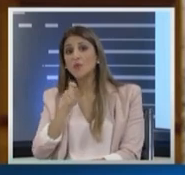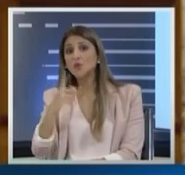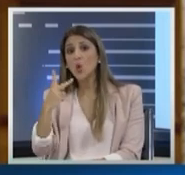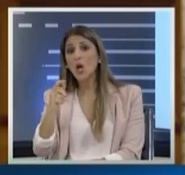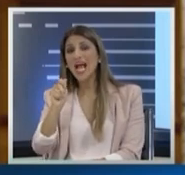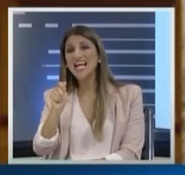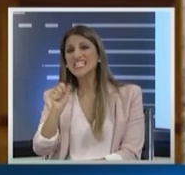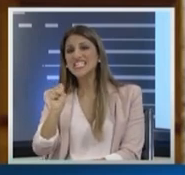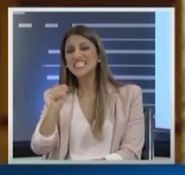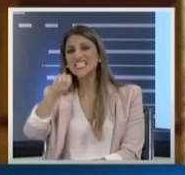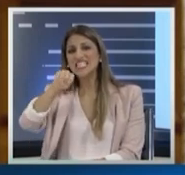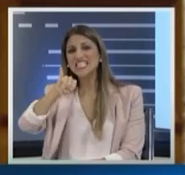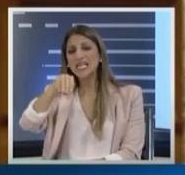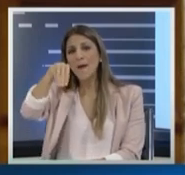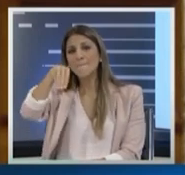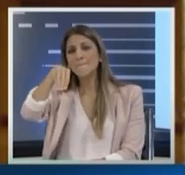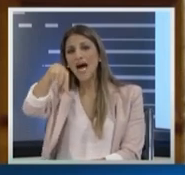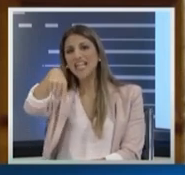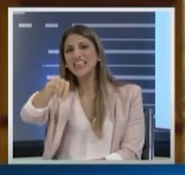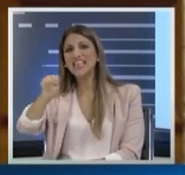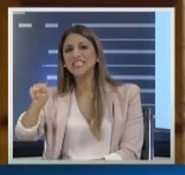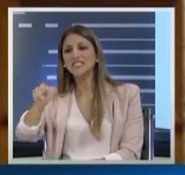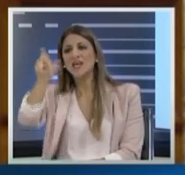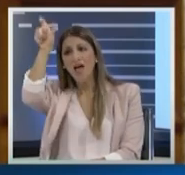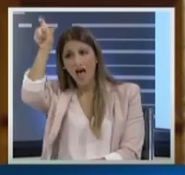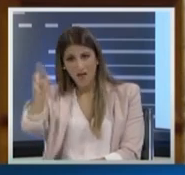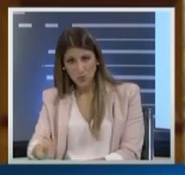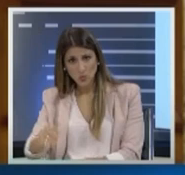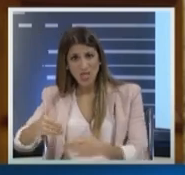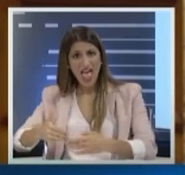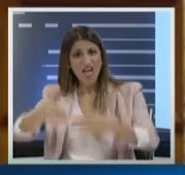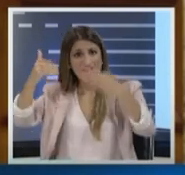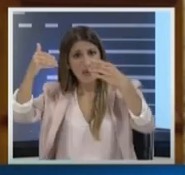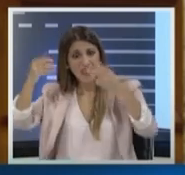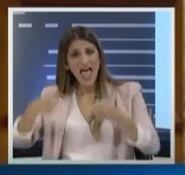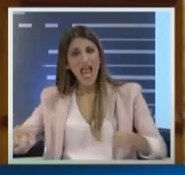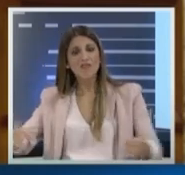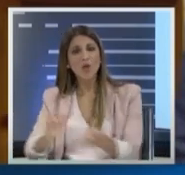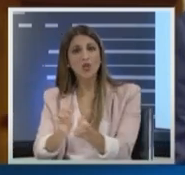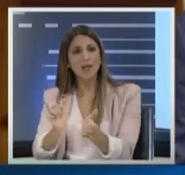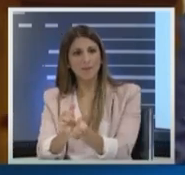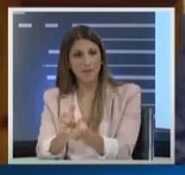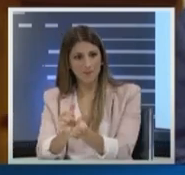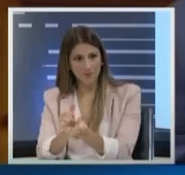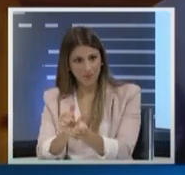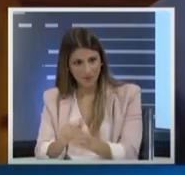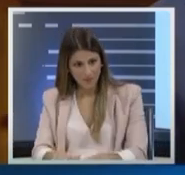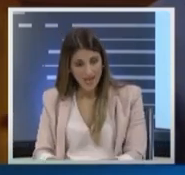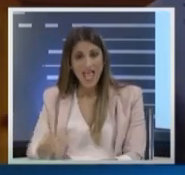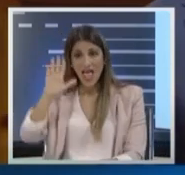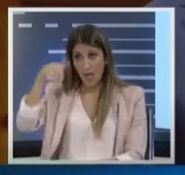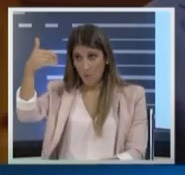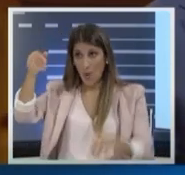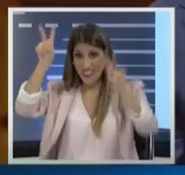στο έψιλον της ελευθεροτυπίας. Ξέρετε ποιος ήταν ο κεντρικός τίτλος? Όχι και μέγα θέμα η